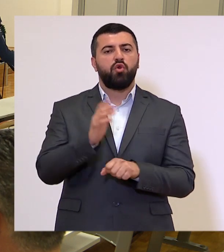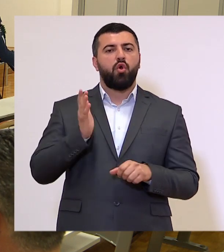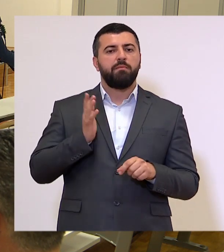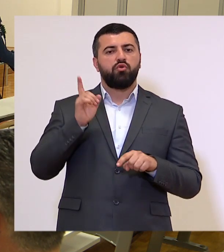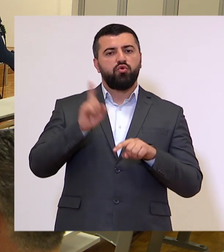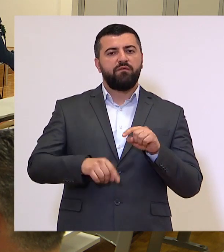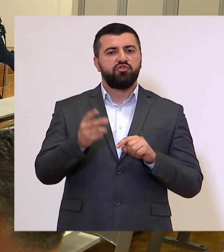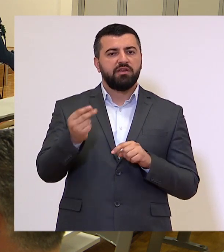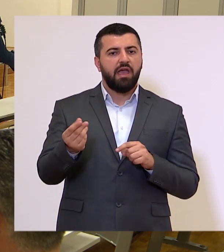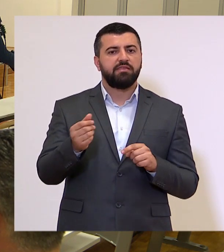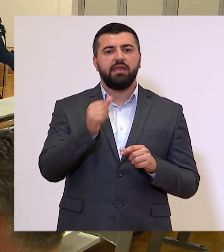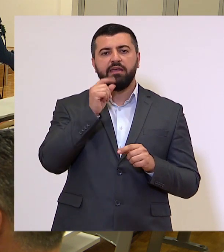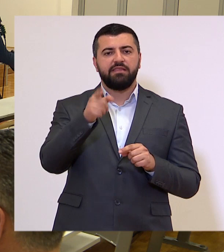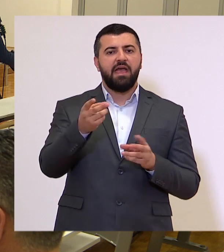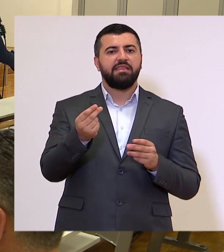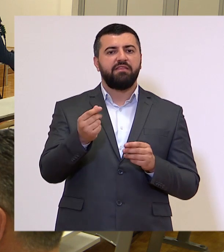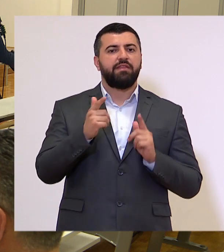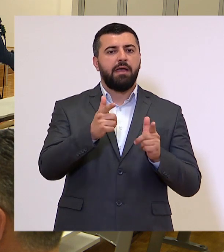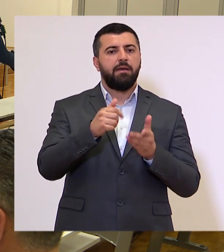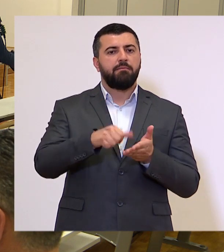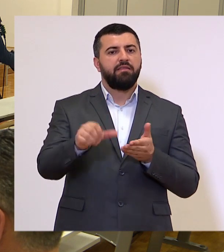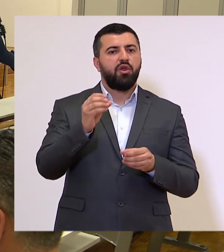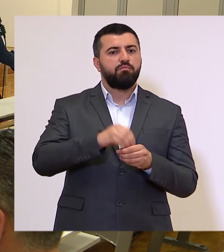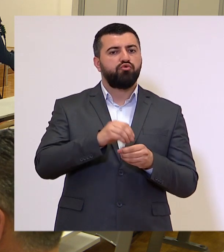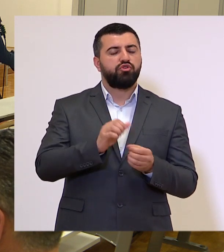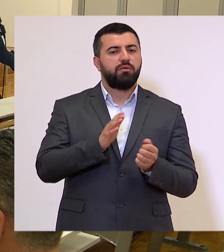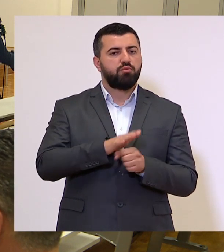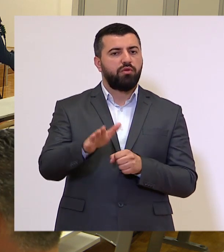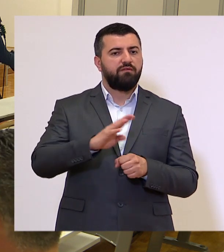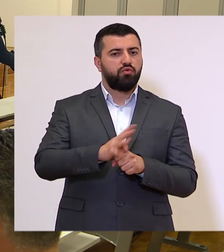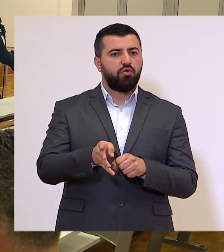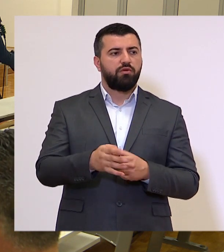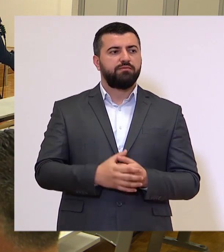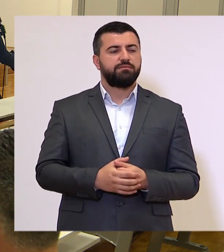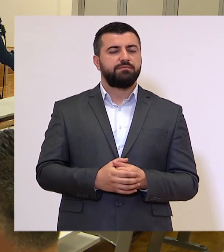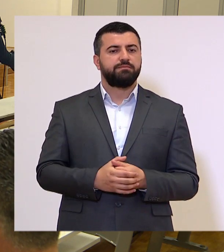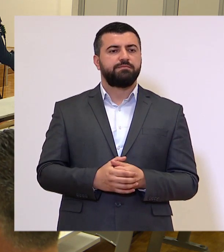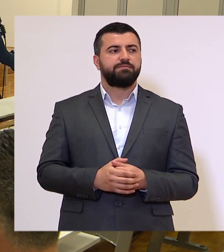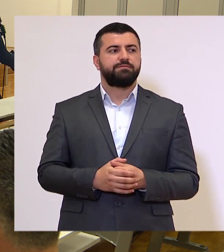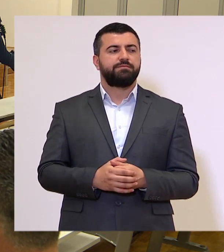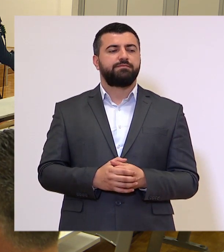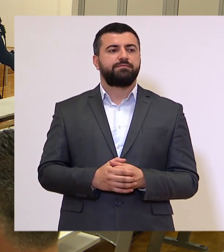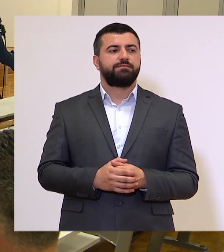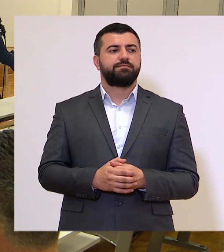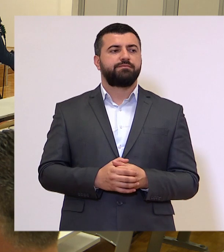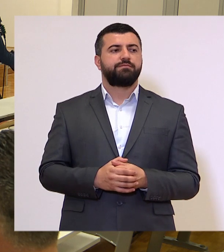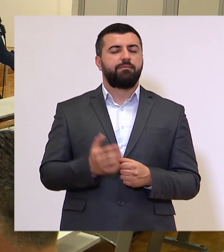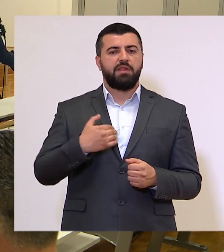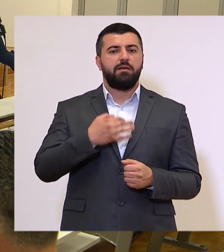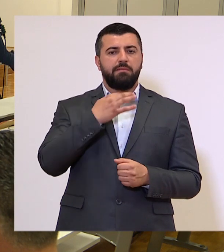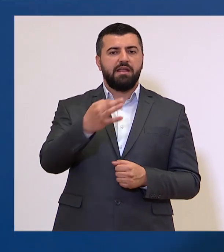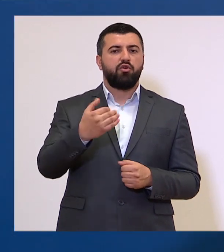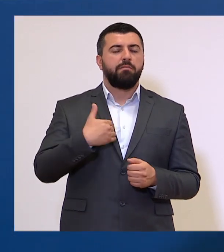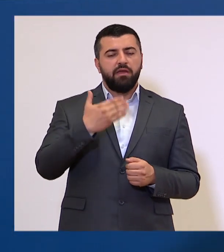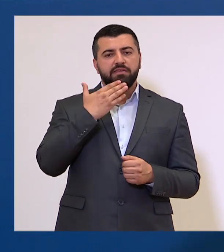rigorozno novčano kazniti i ta sredstva uplaćivati u budžet za borbu protiv koronavirusa? Pa ja bih rekao da se